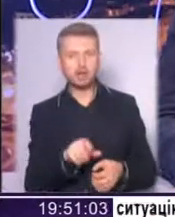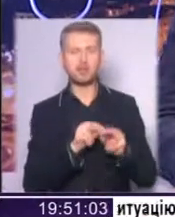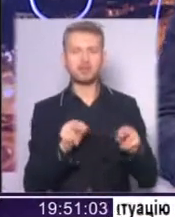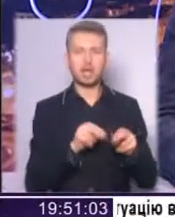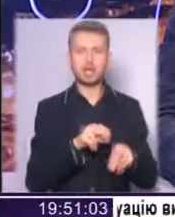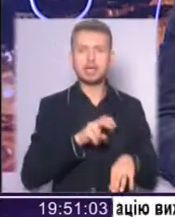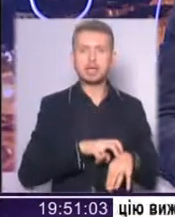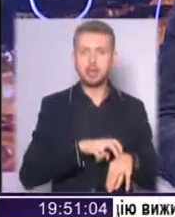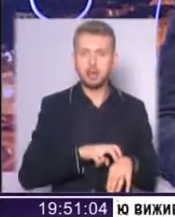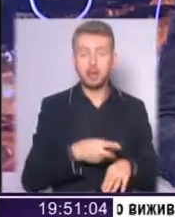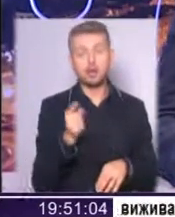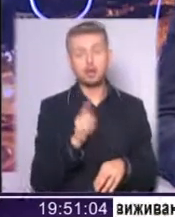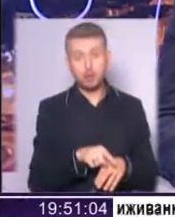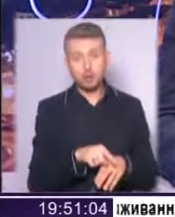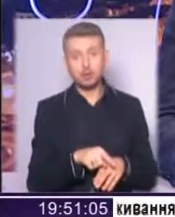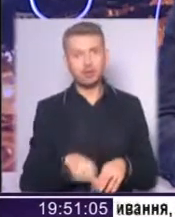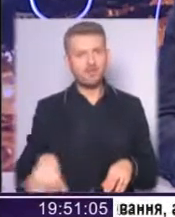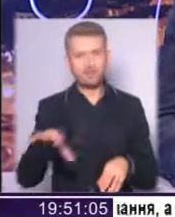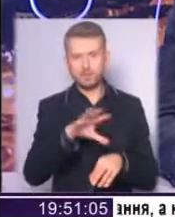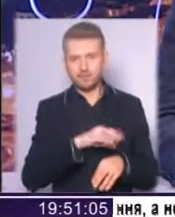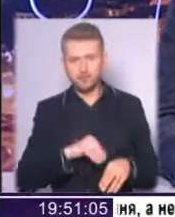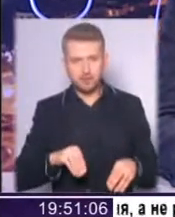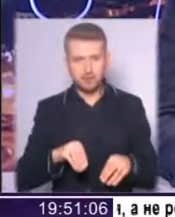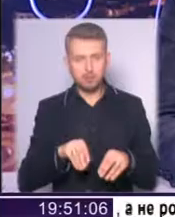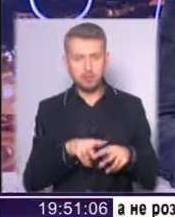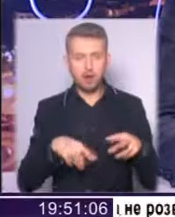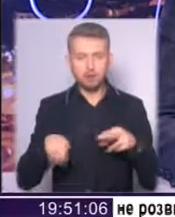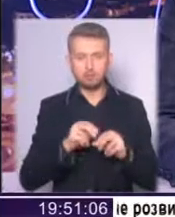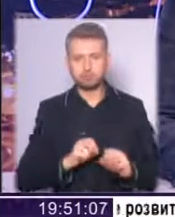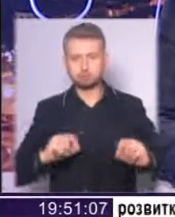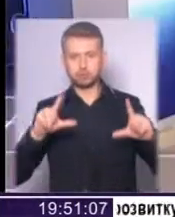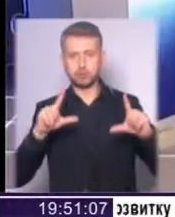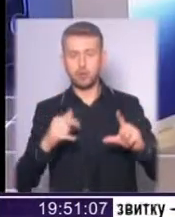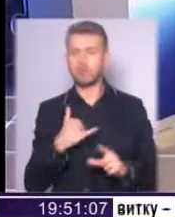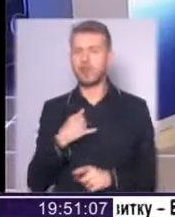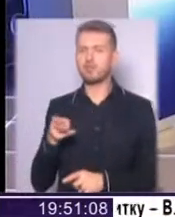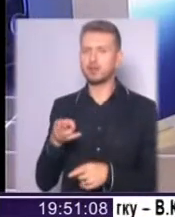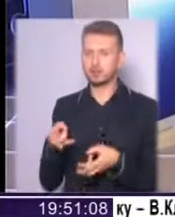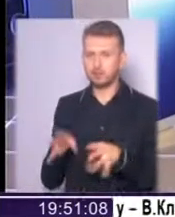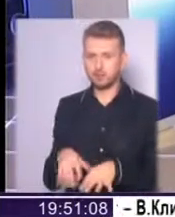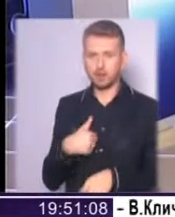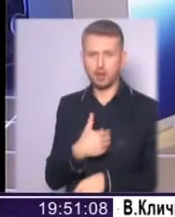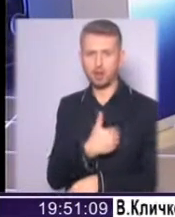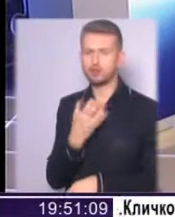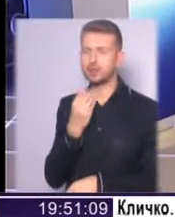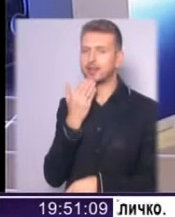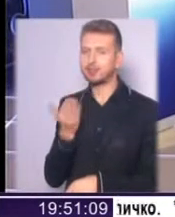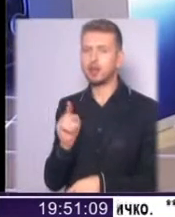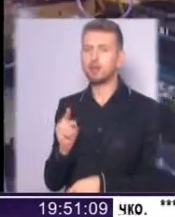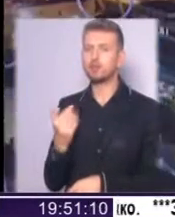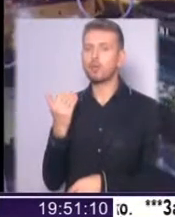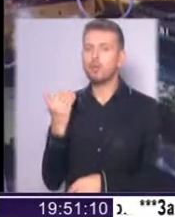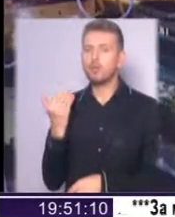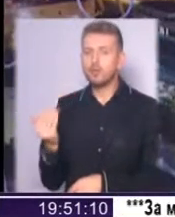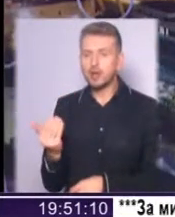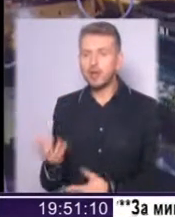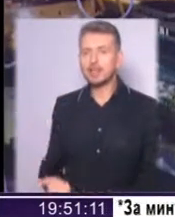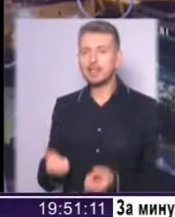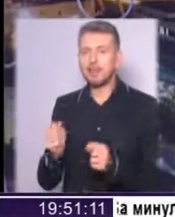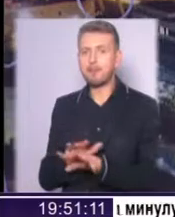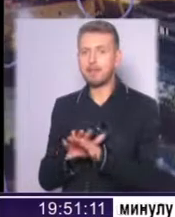4600 в цей час, ну, це практично нереально. Але ми говоримо, давайте повічі дивитися, чесно. Ну, а як тоді